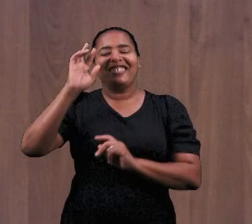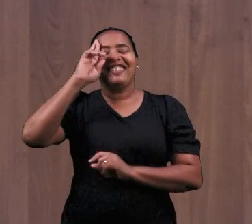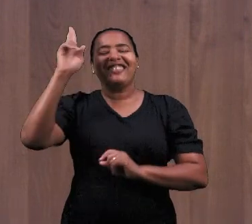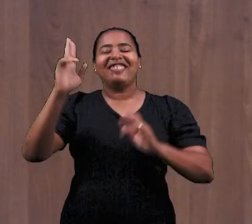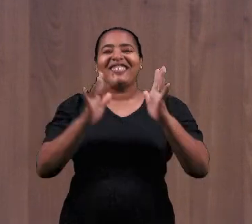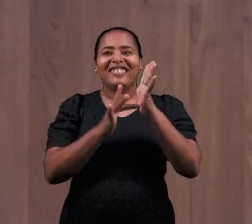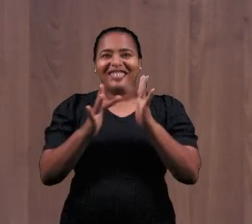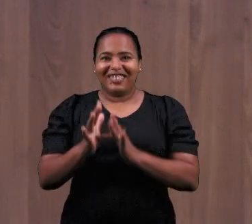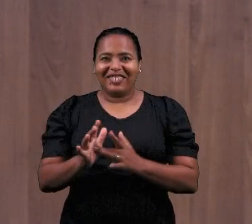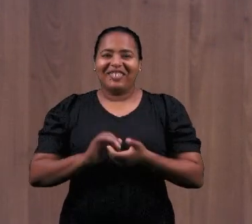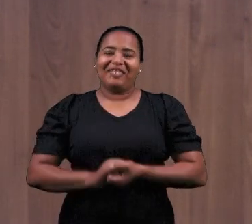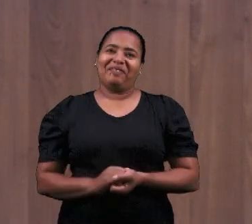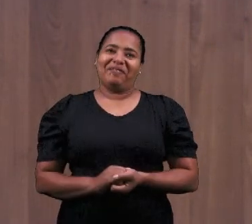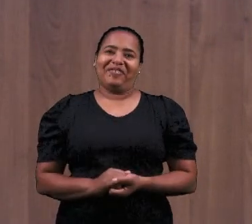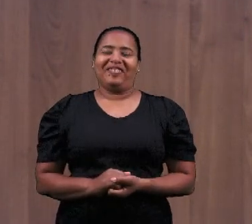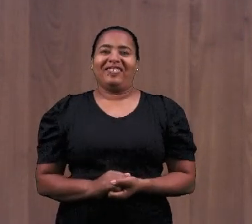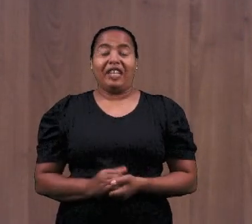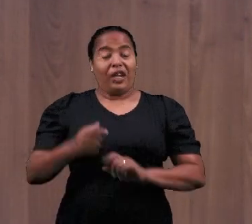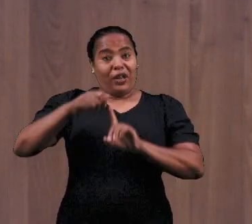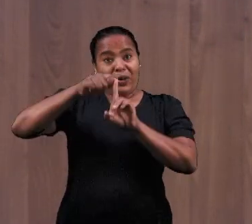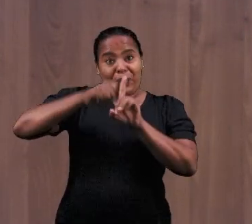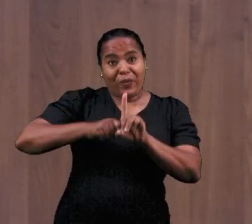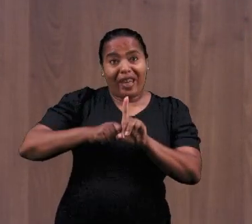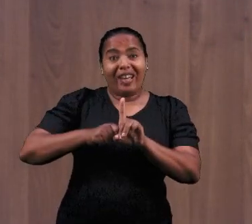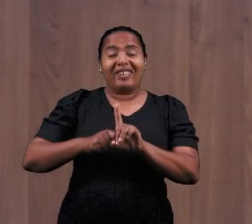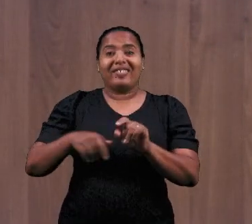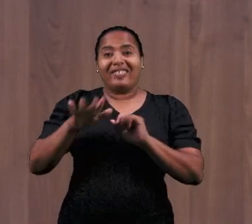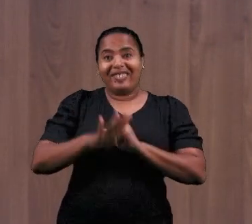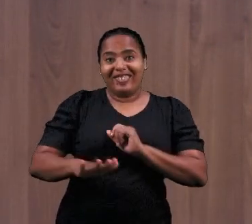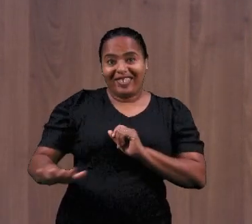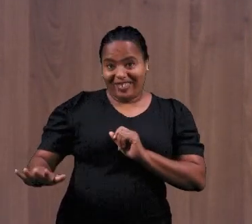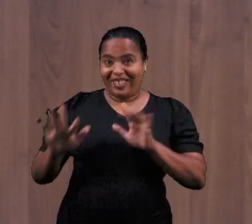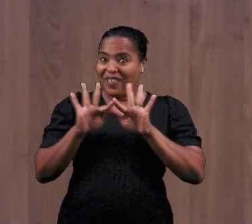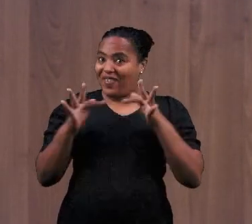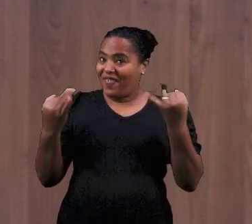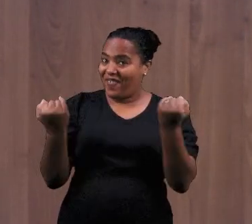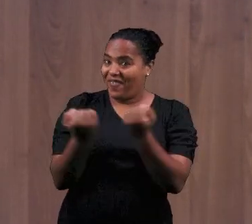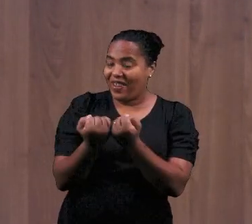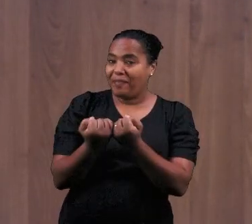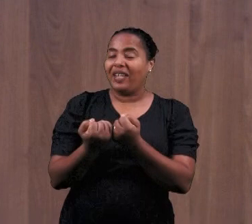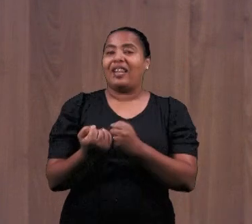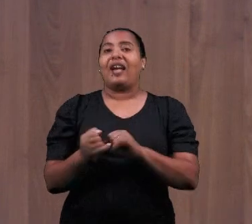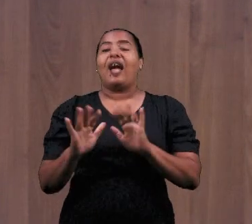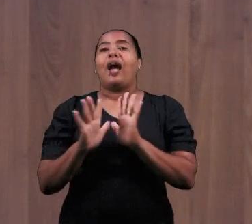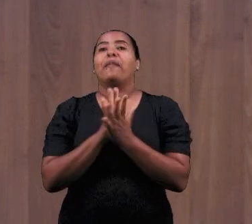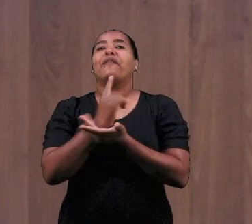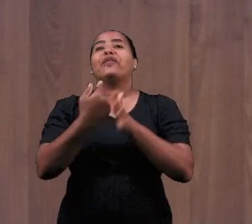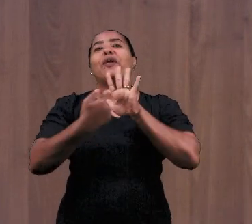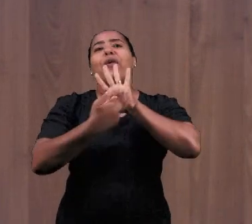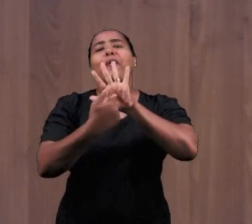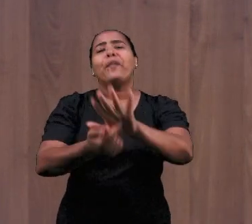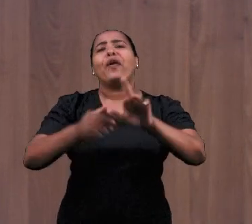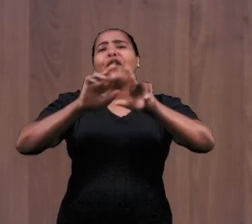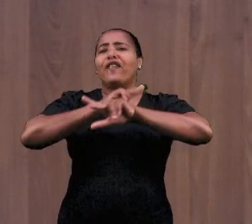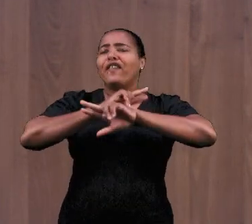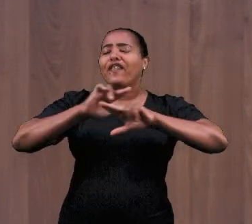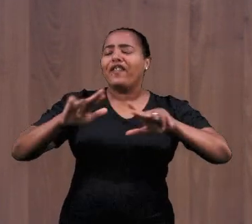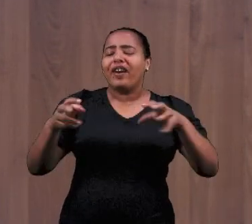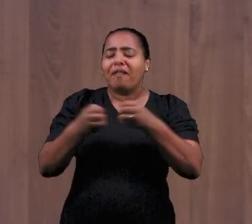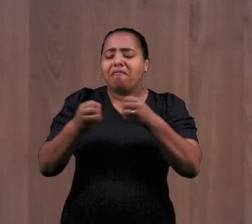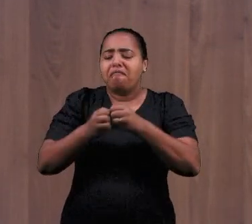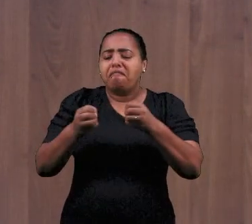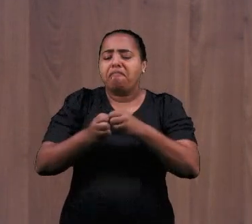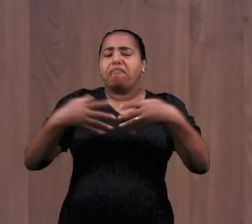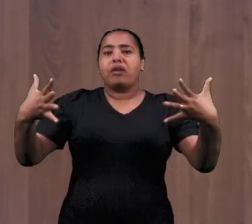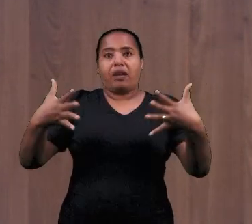la paix du Seigneur Jésus. Ce mois, nous sommes en train de prier pour nos familles. Et la Bible dit plusieurs